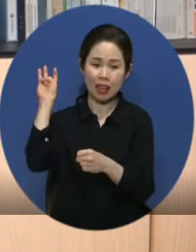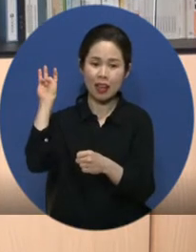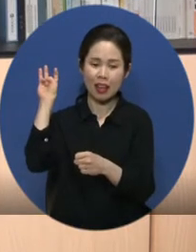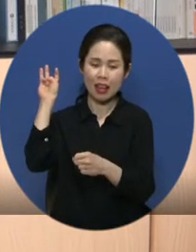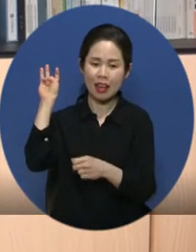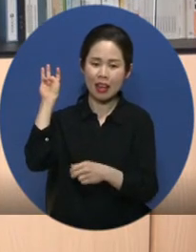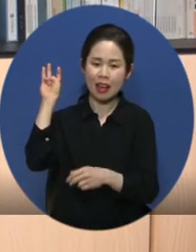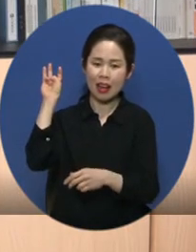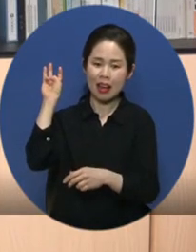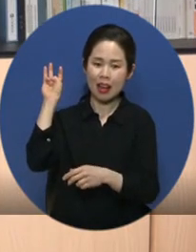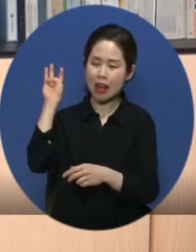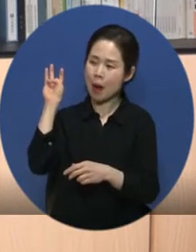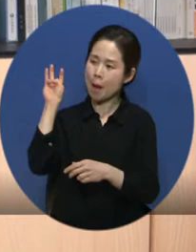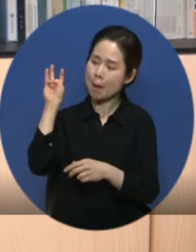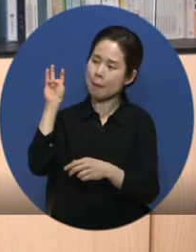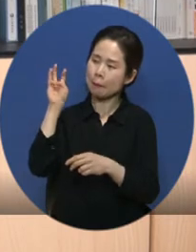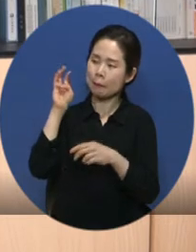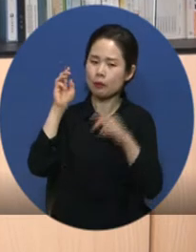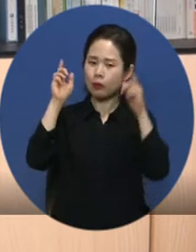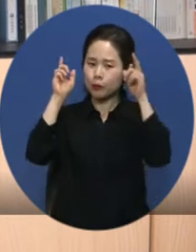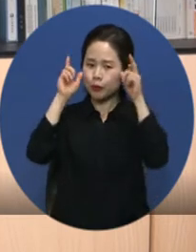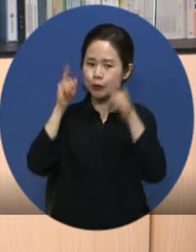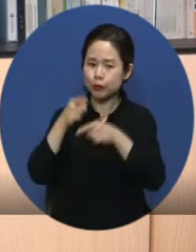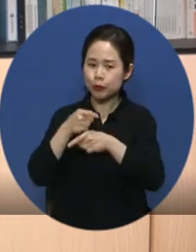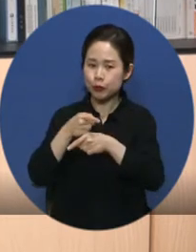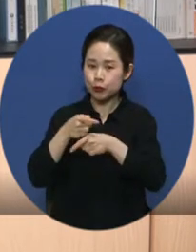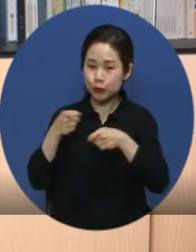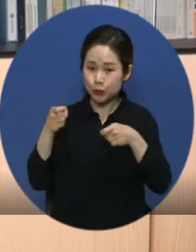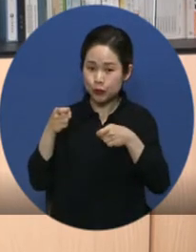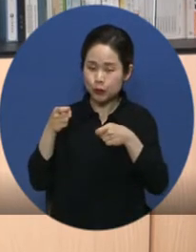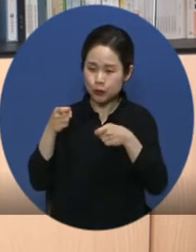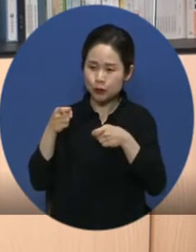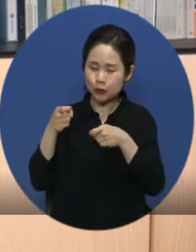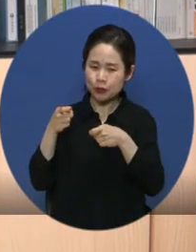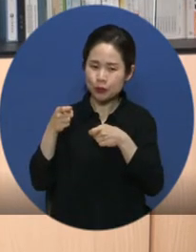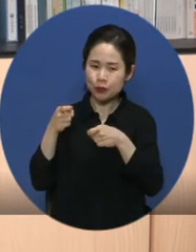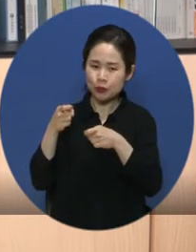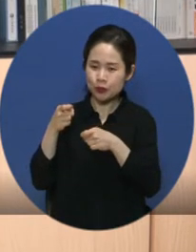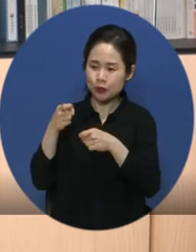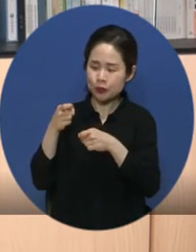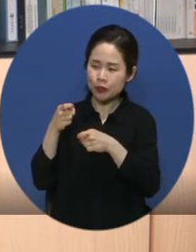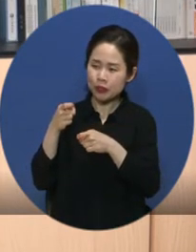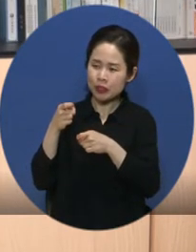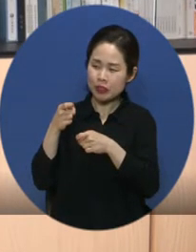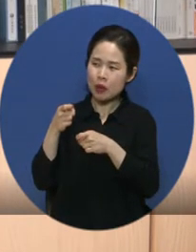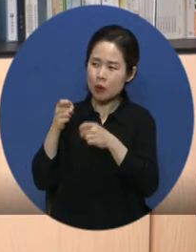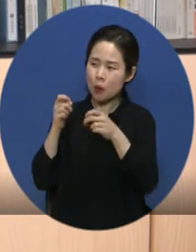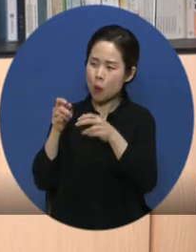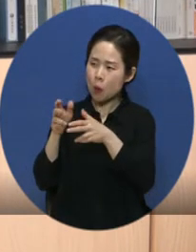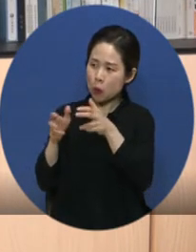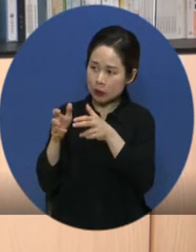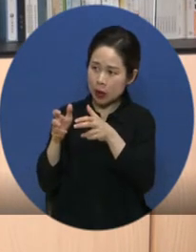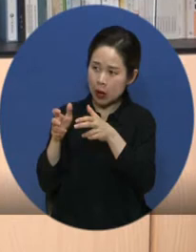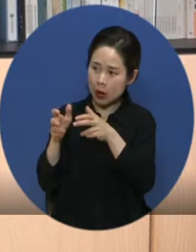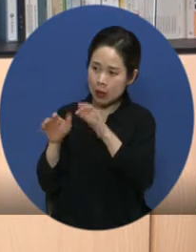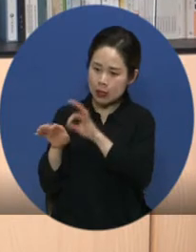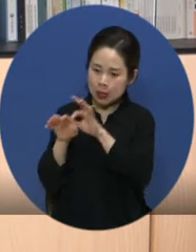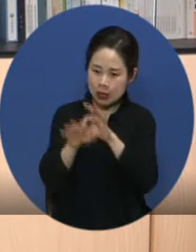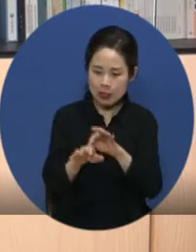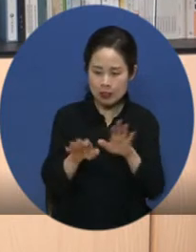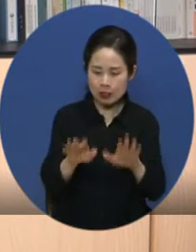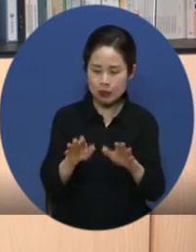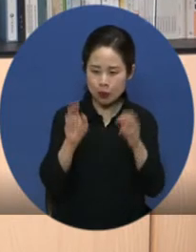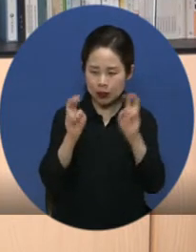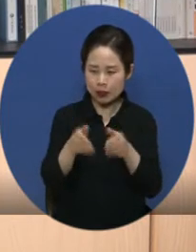봐왔던 구두 만드는 공장을 다시 우리가 만들면 가장 좋은 일자리가